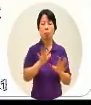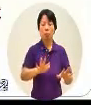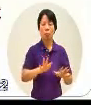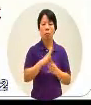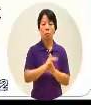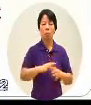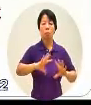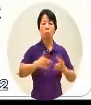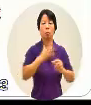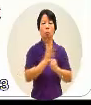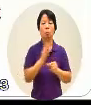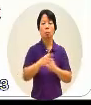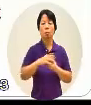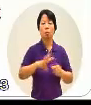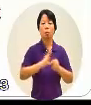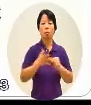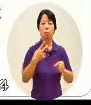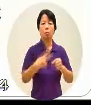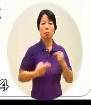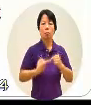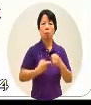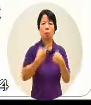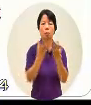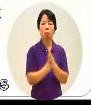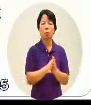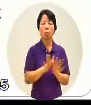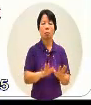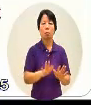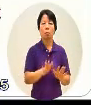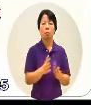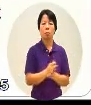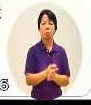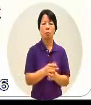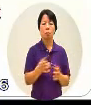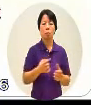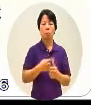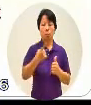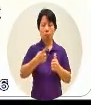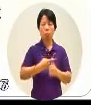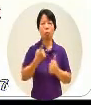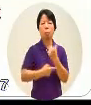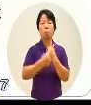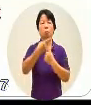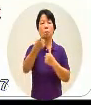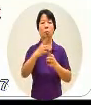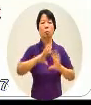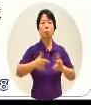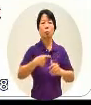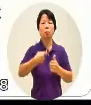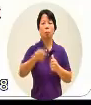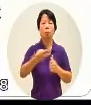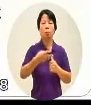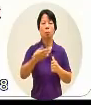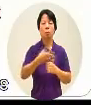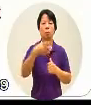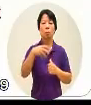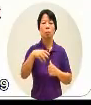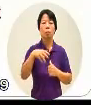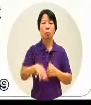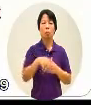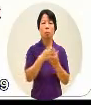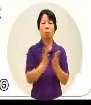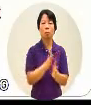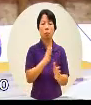在的国中国二生，国中二年级的学生就是第一届的十二年国教。来，十二年国教，所有的十二年国教